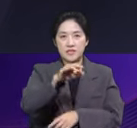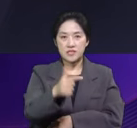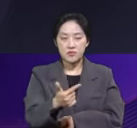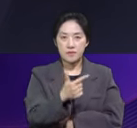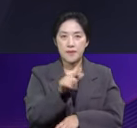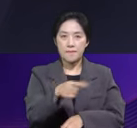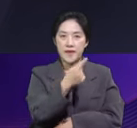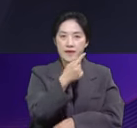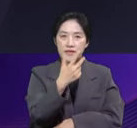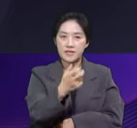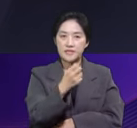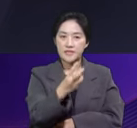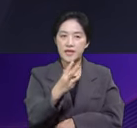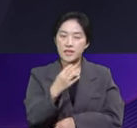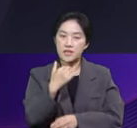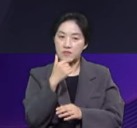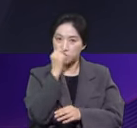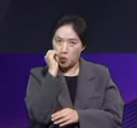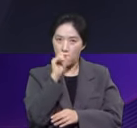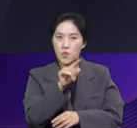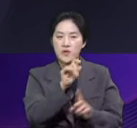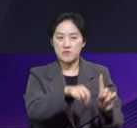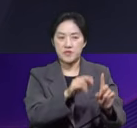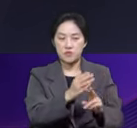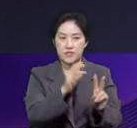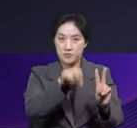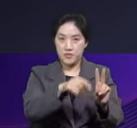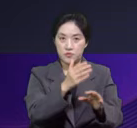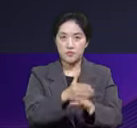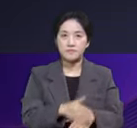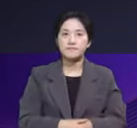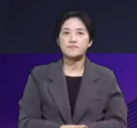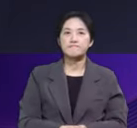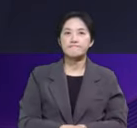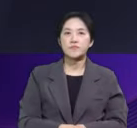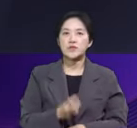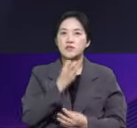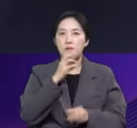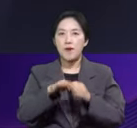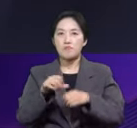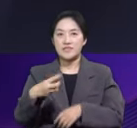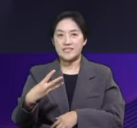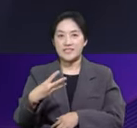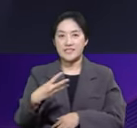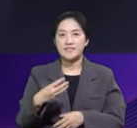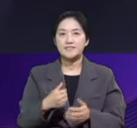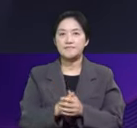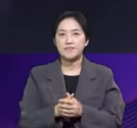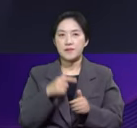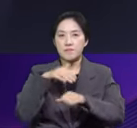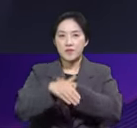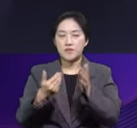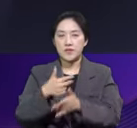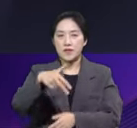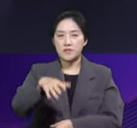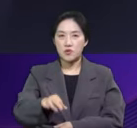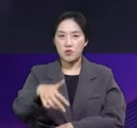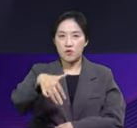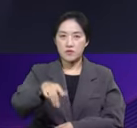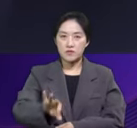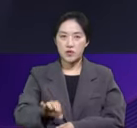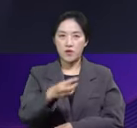후보는 173표 차이로 2위 달리고 있습니다. 서울 마포 을 지역 확인해보겠습니다. 민주당 정청래